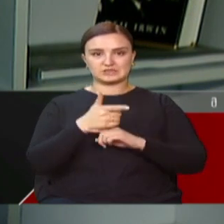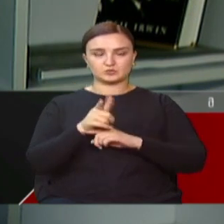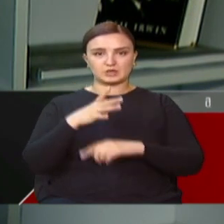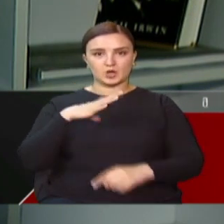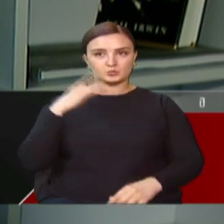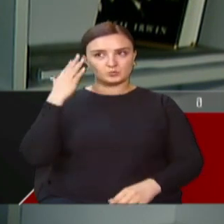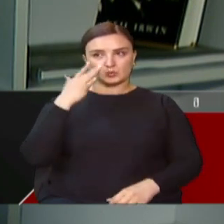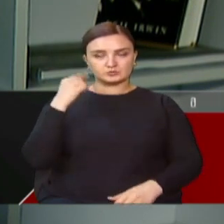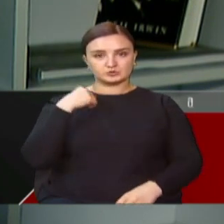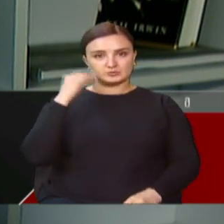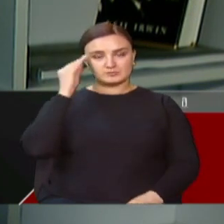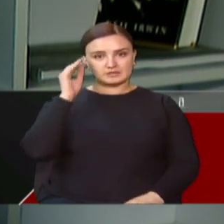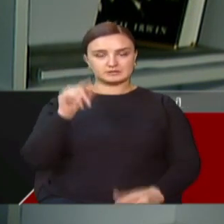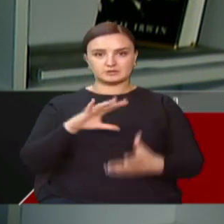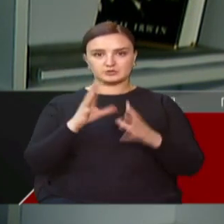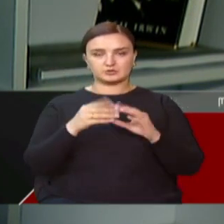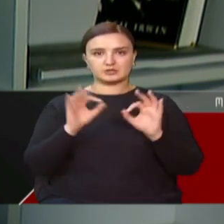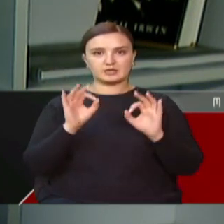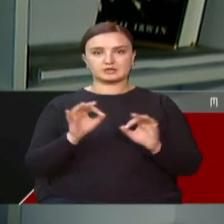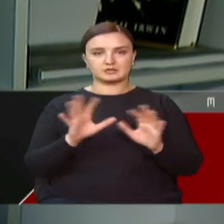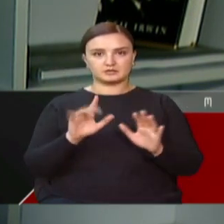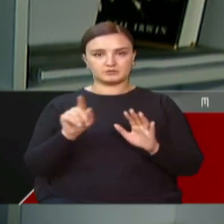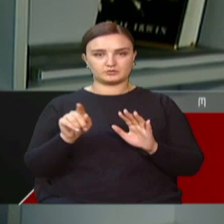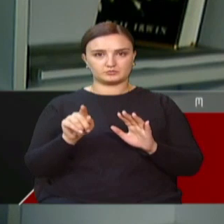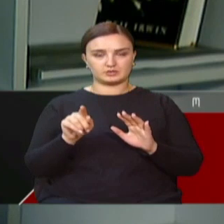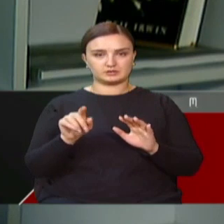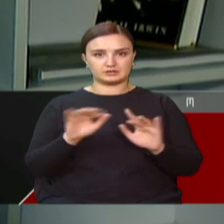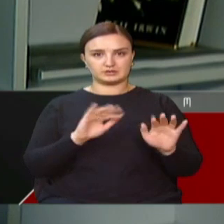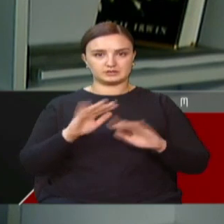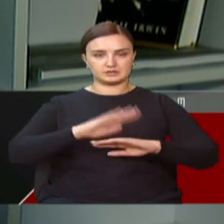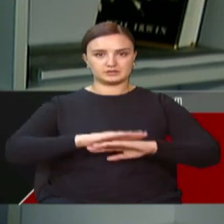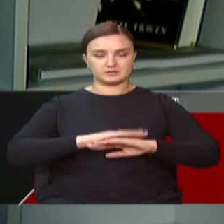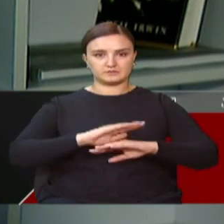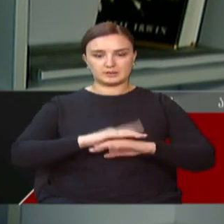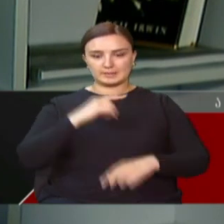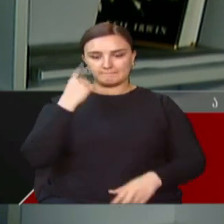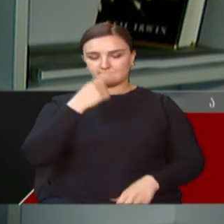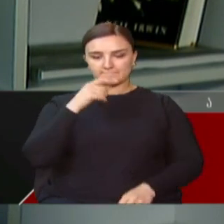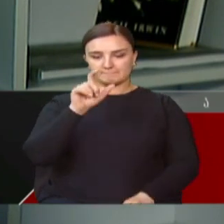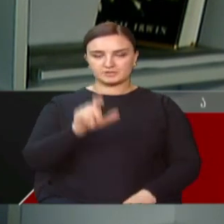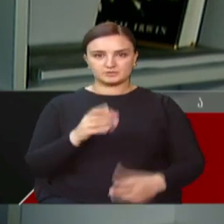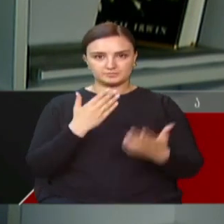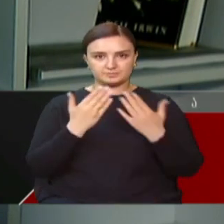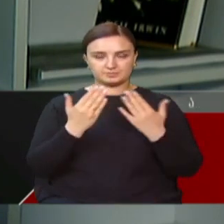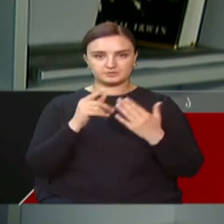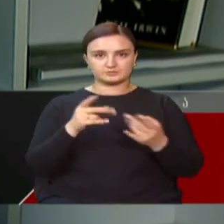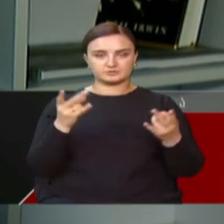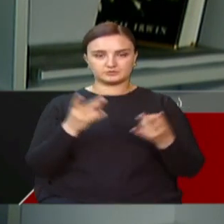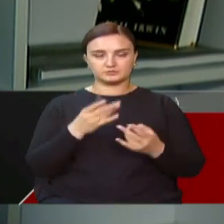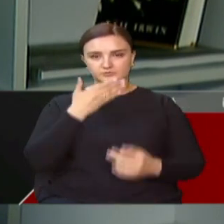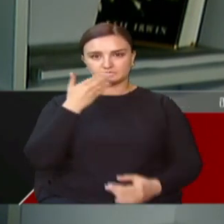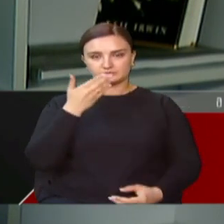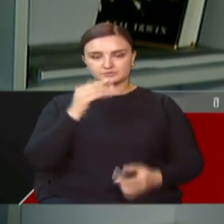ჩემი აზრით სრულიად არაადეკვატურად იქცევა. ყველა რო იძახის, რომ პერსონალური მიდგომა არ არის საჭირო და პირიქით